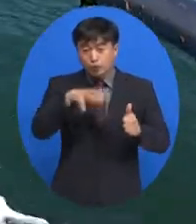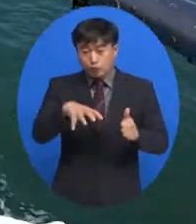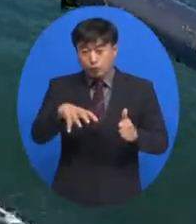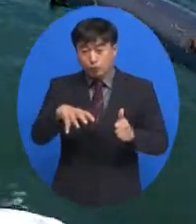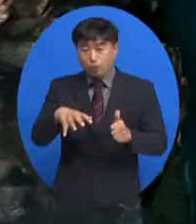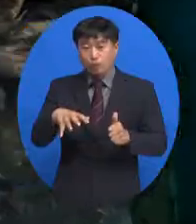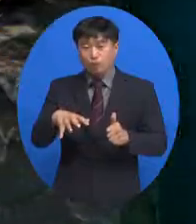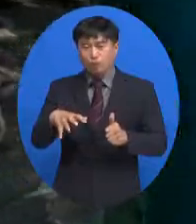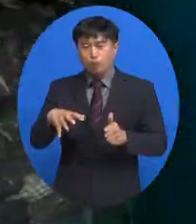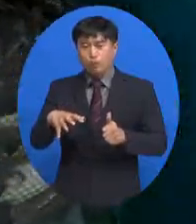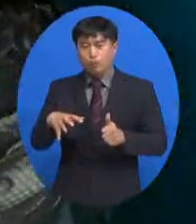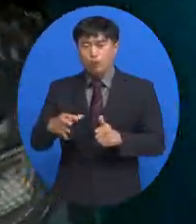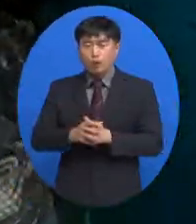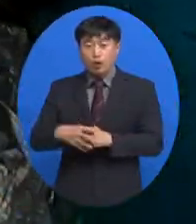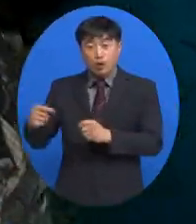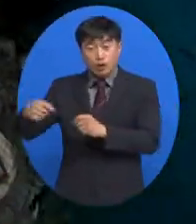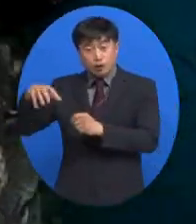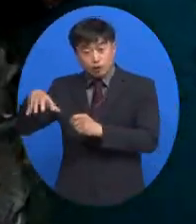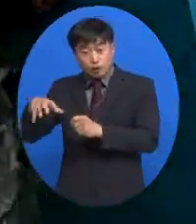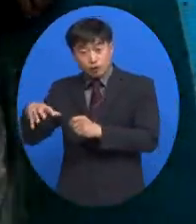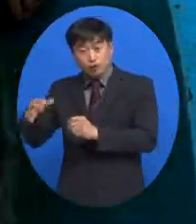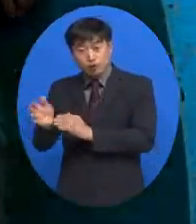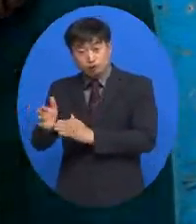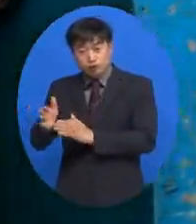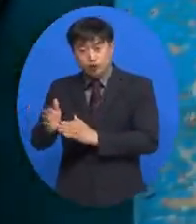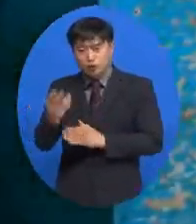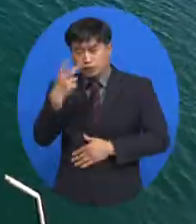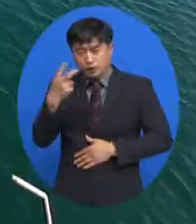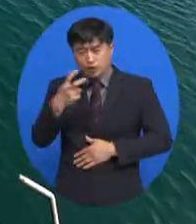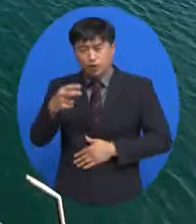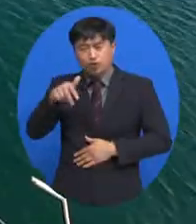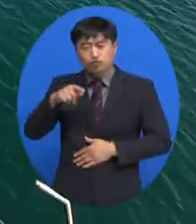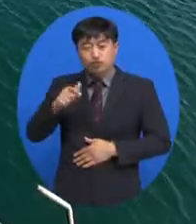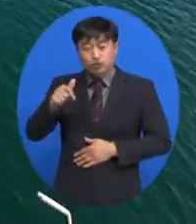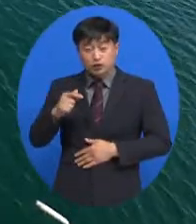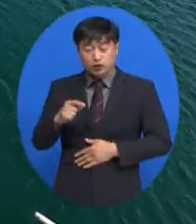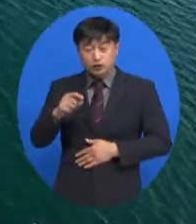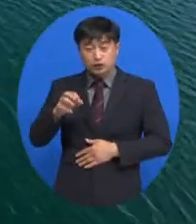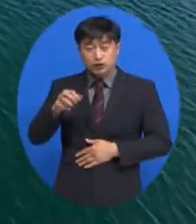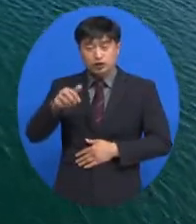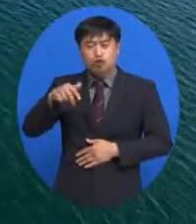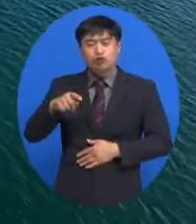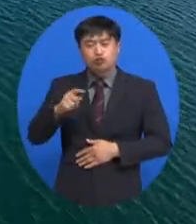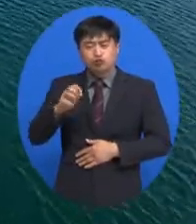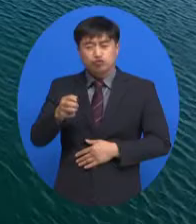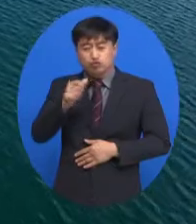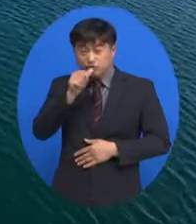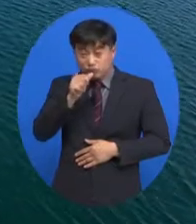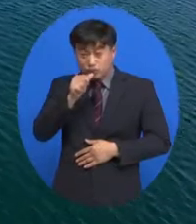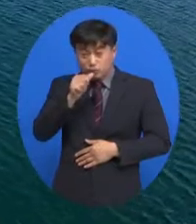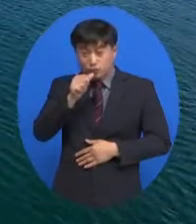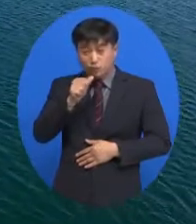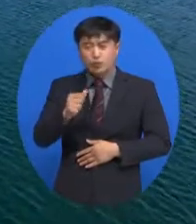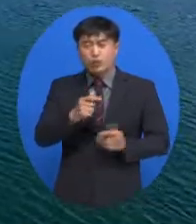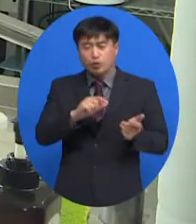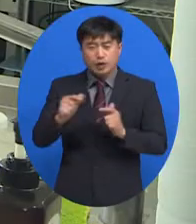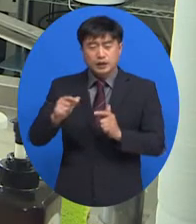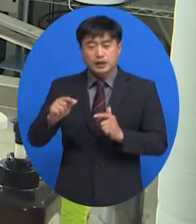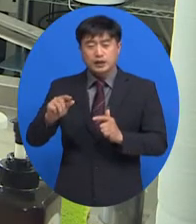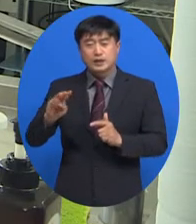내수면에서 잡힌 수산물도 검사하는데 중금속과 항생물질 검사 등을 포함하면 연간 평균 450건을